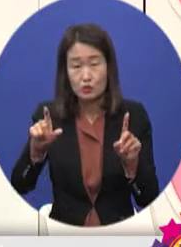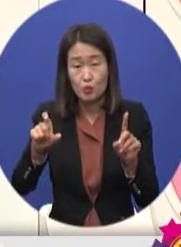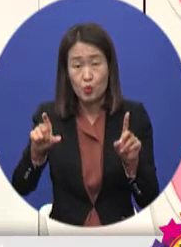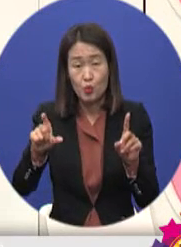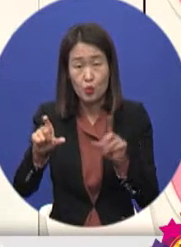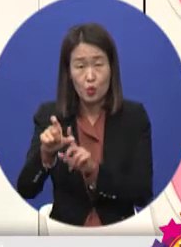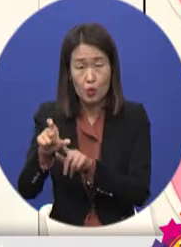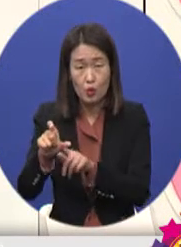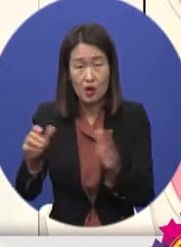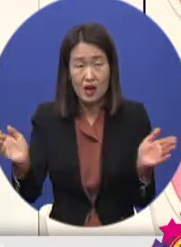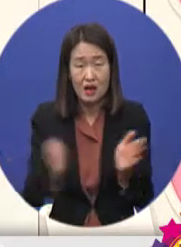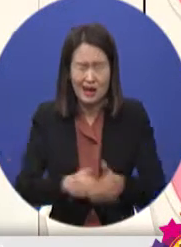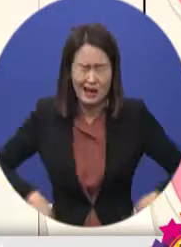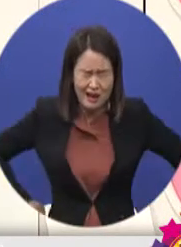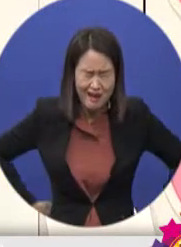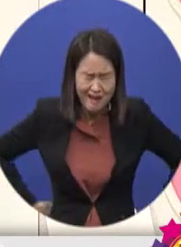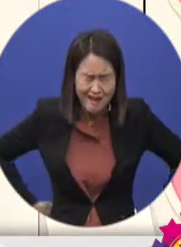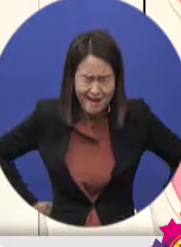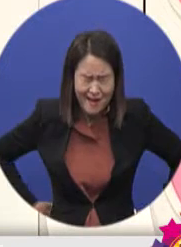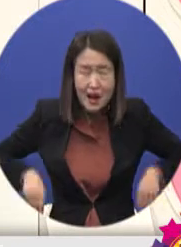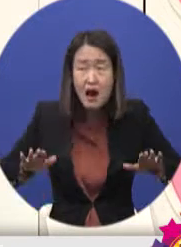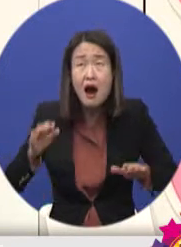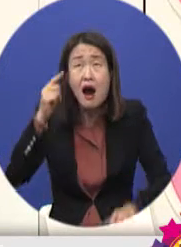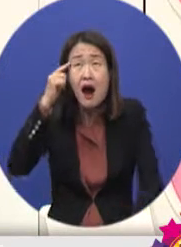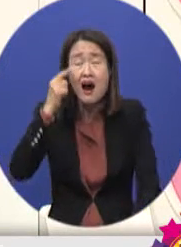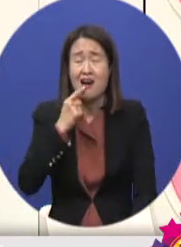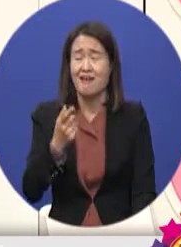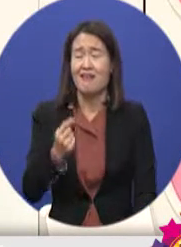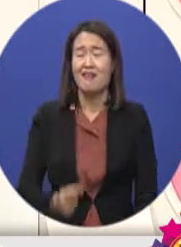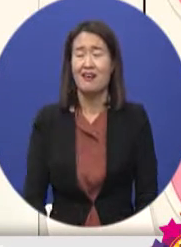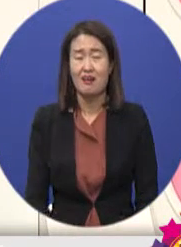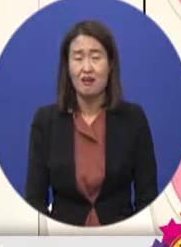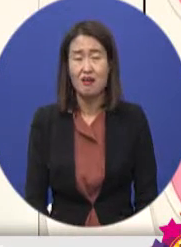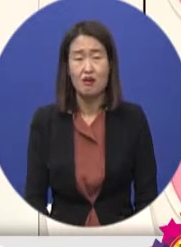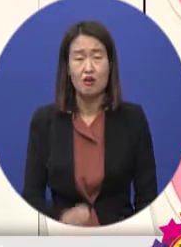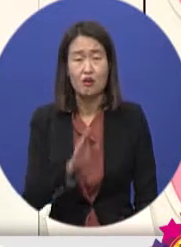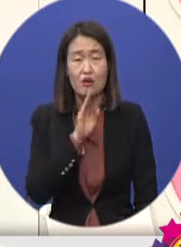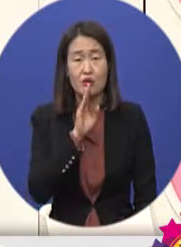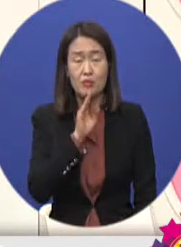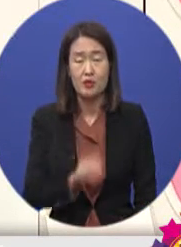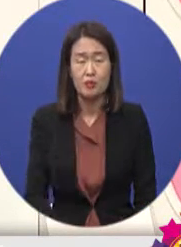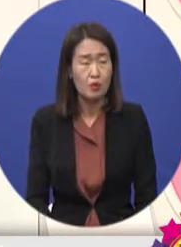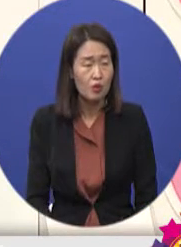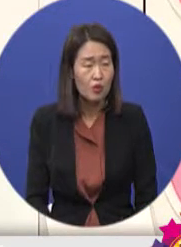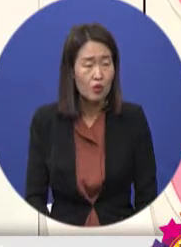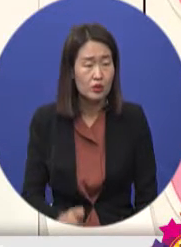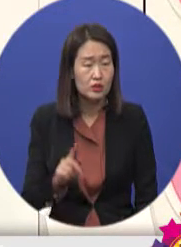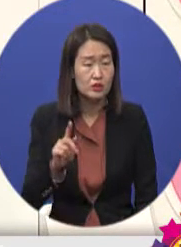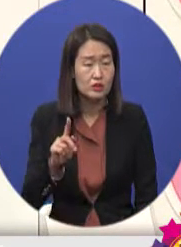15호실까지 그 업고 간 그 산내 너무 생각납니다. 네. 그 누울 데가 없어갖고 그 이제